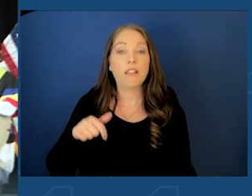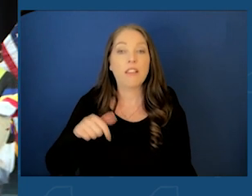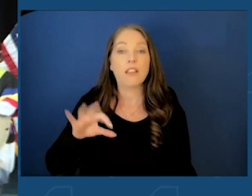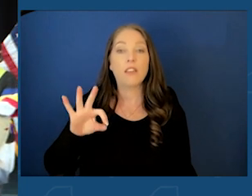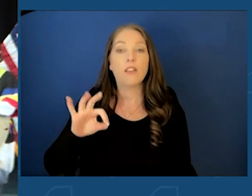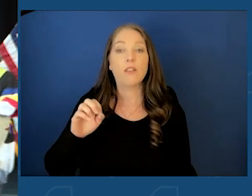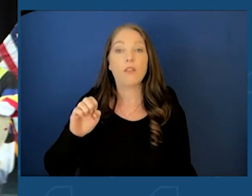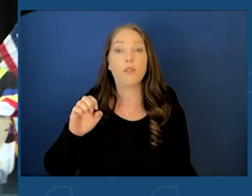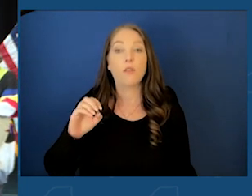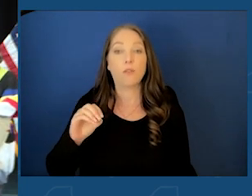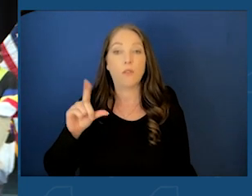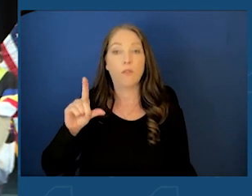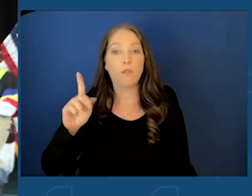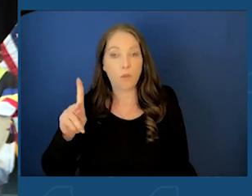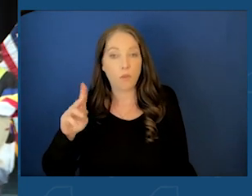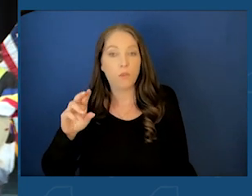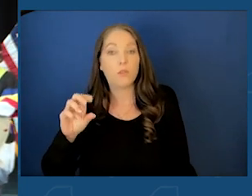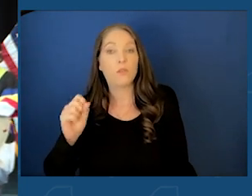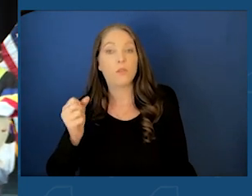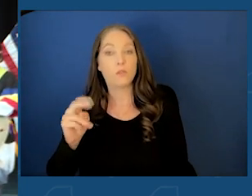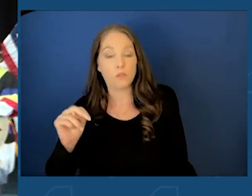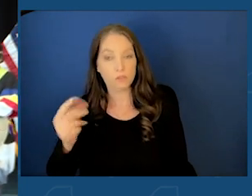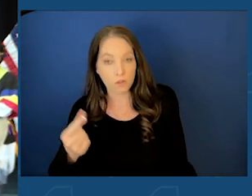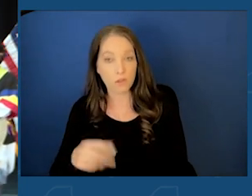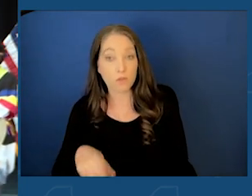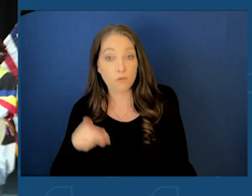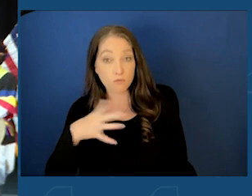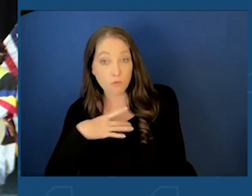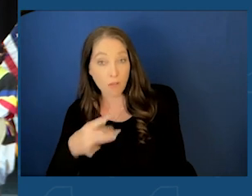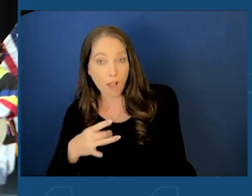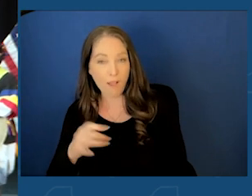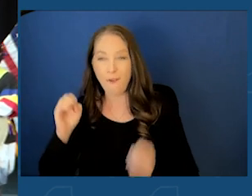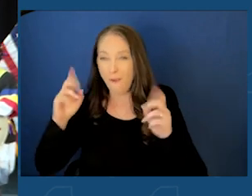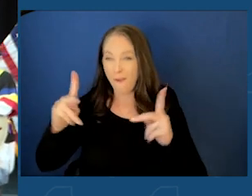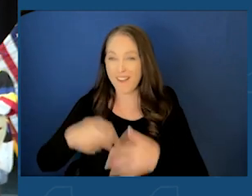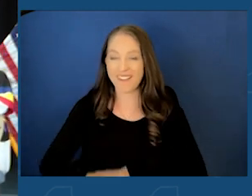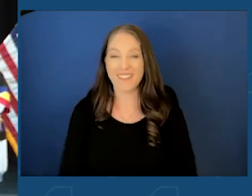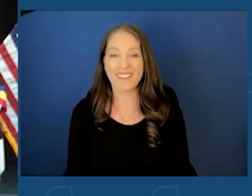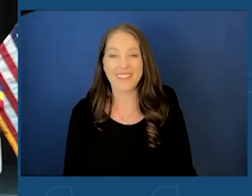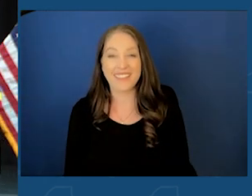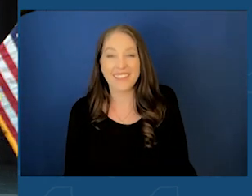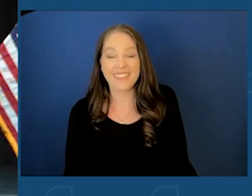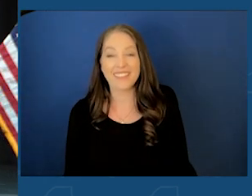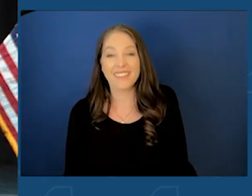아리랑? Okay, yes. 아리랑.